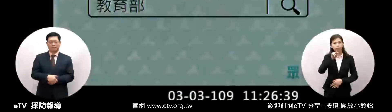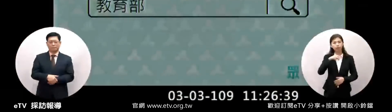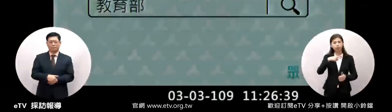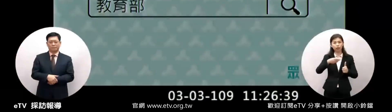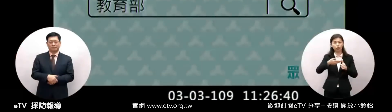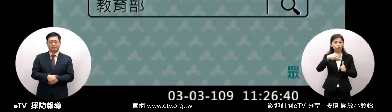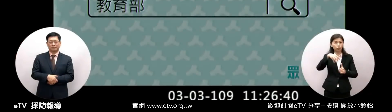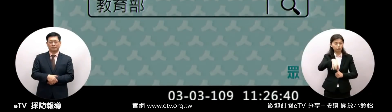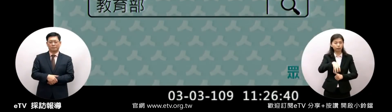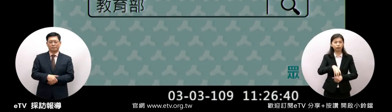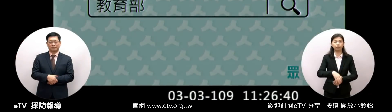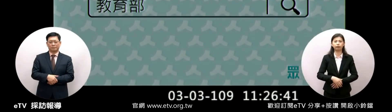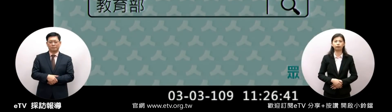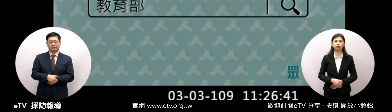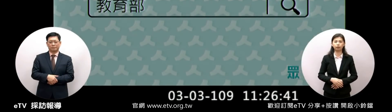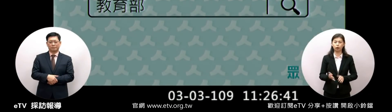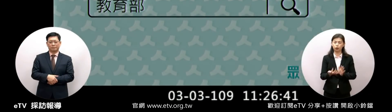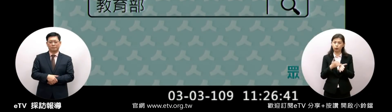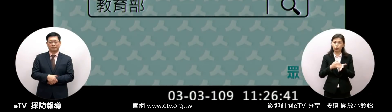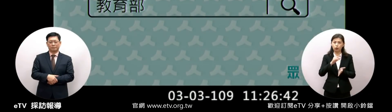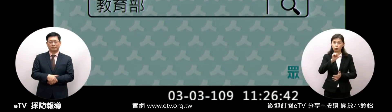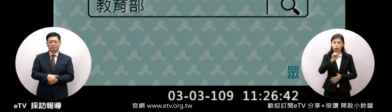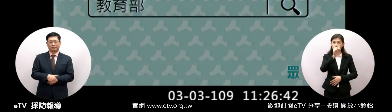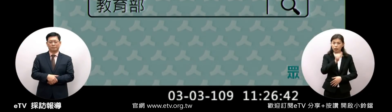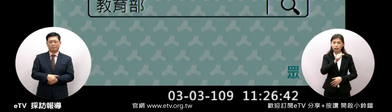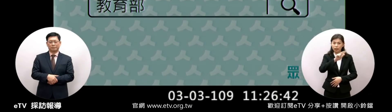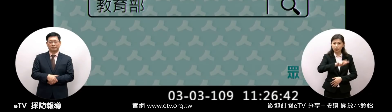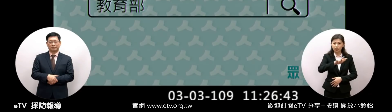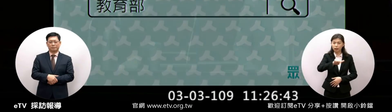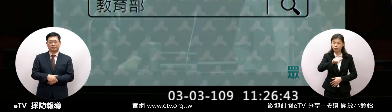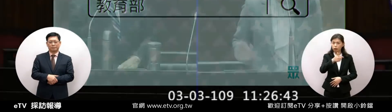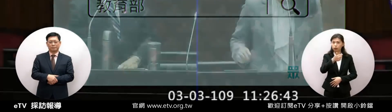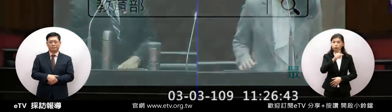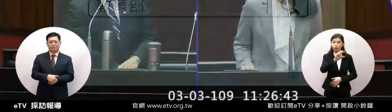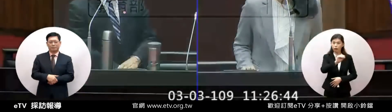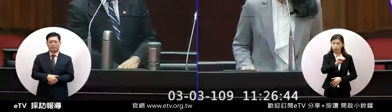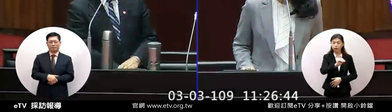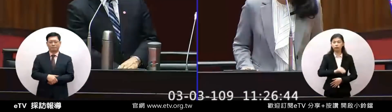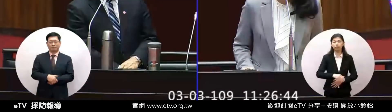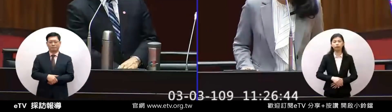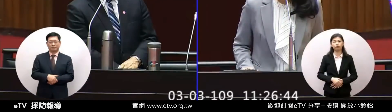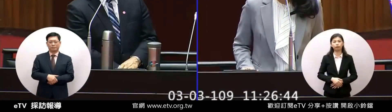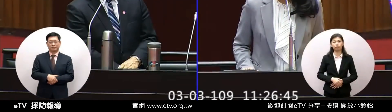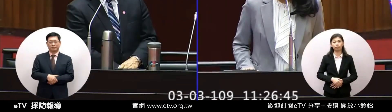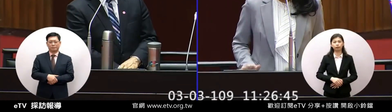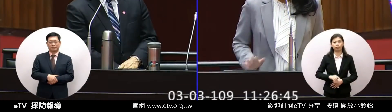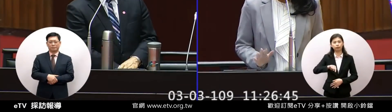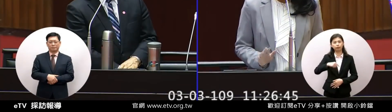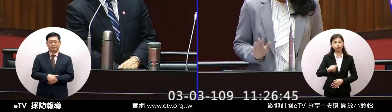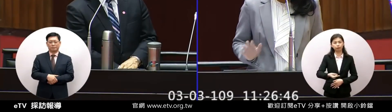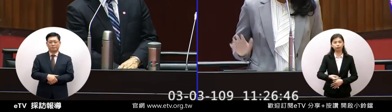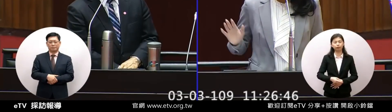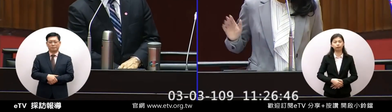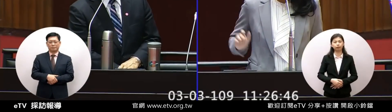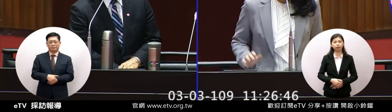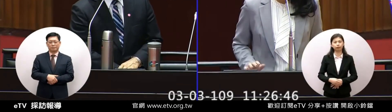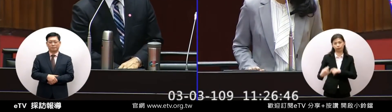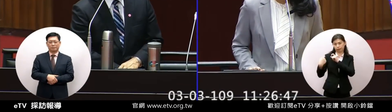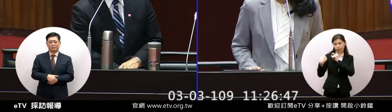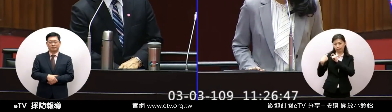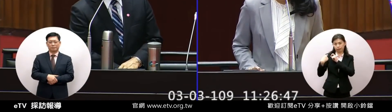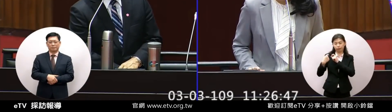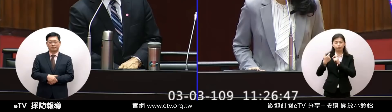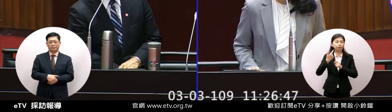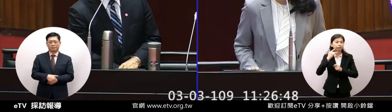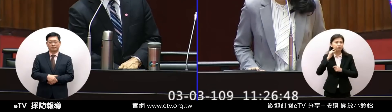教育部，教育部这个部分呢，编列了5亿7600万的这个经费。下一页我们看到，这个是最近呢，就是